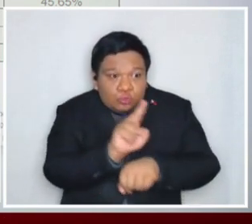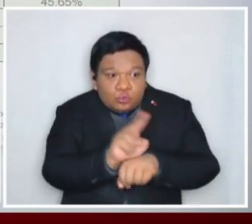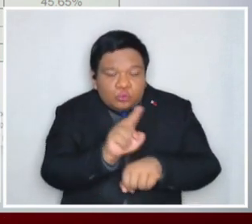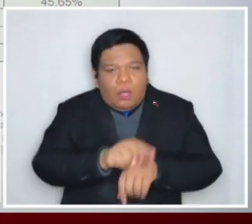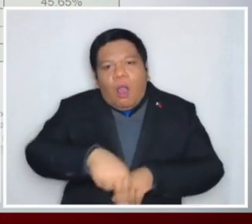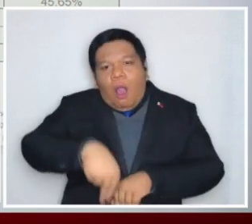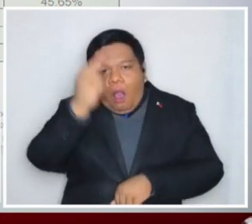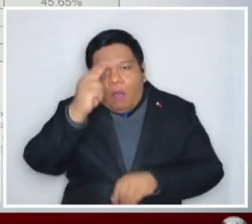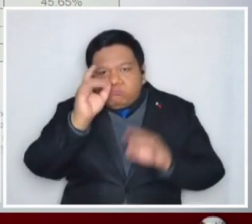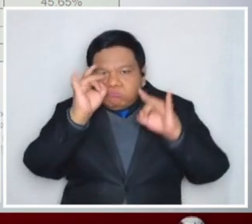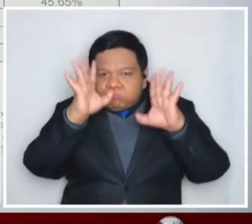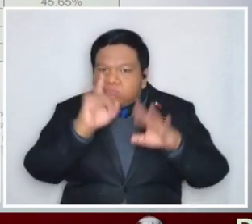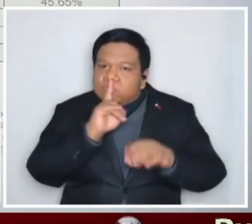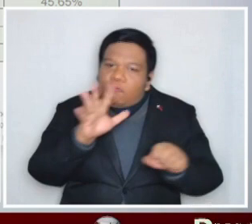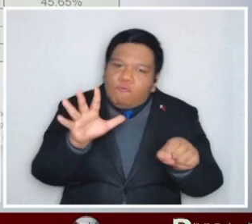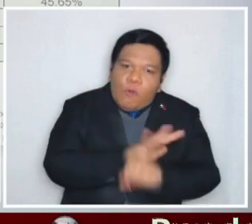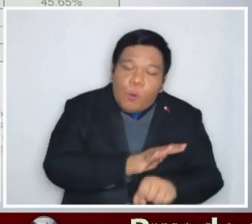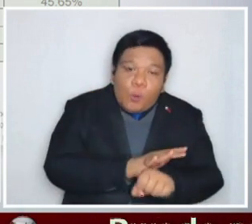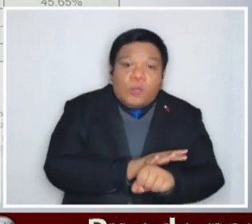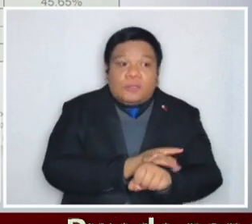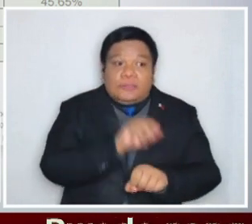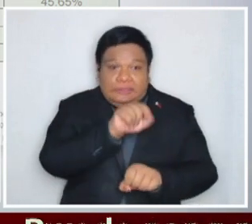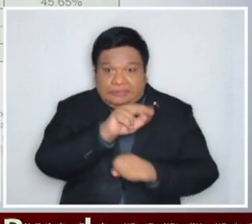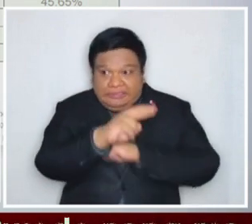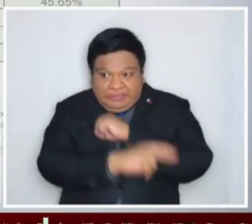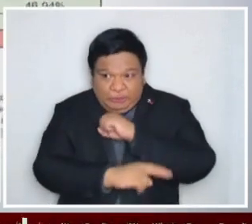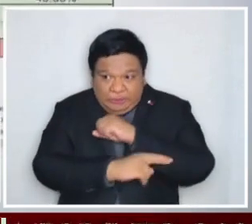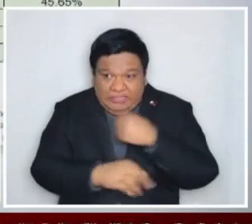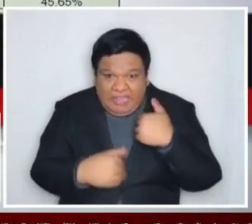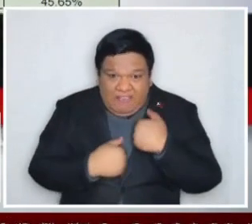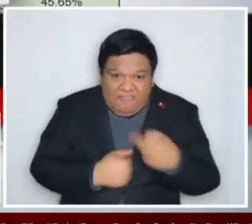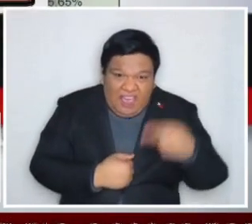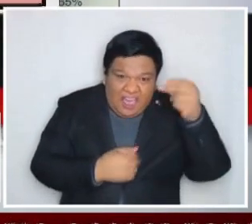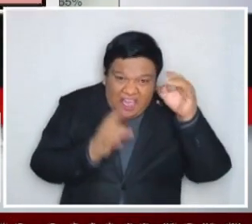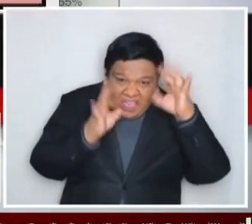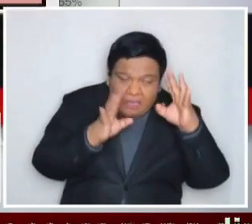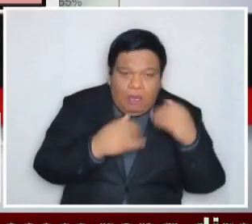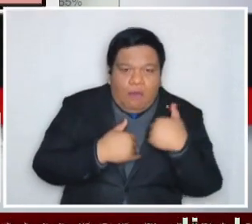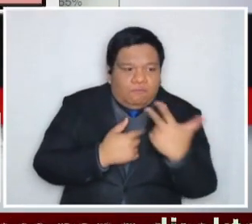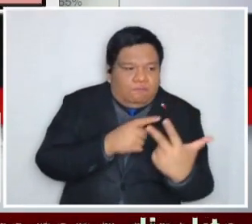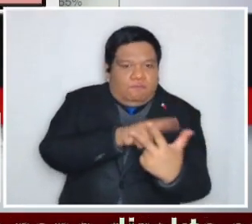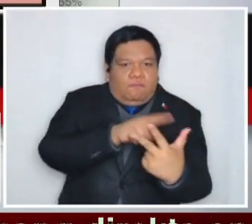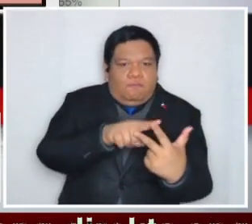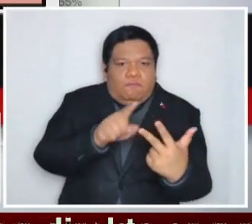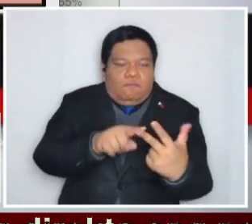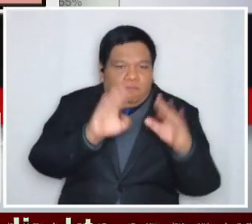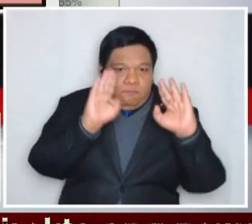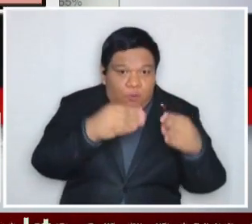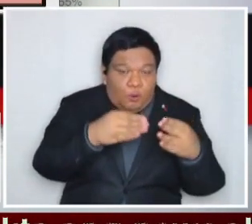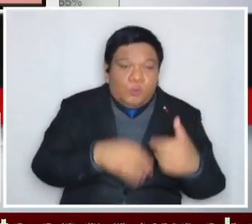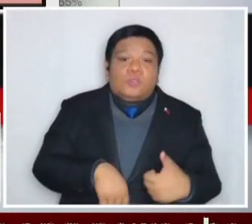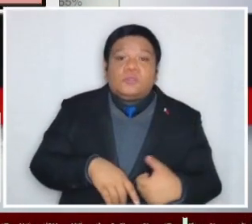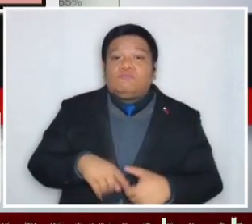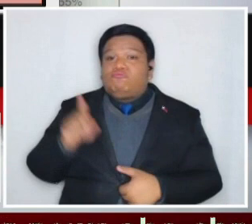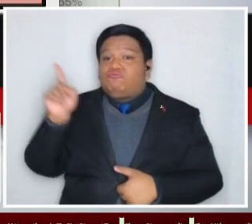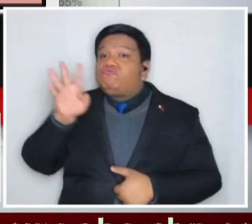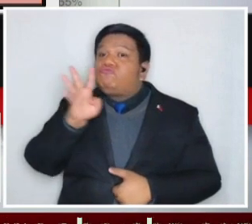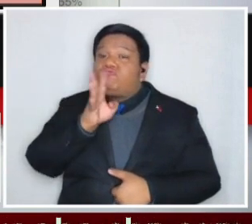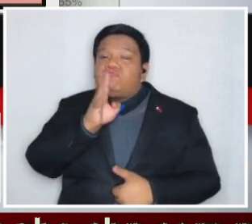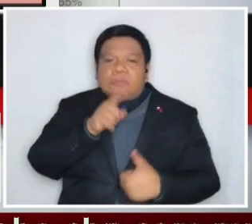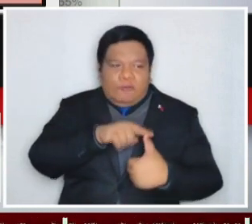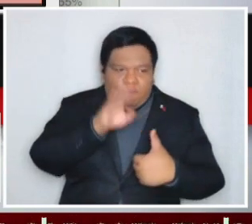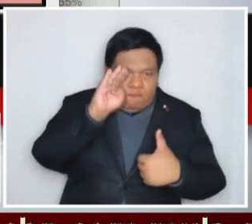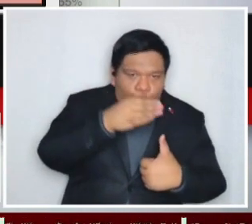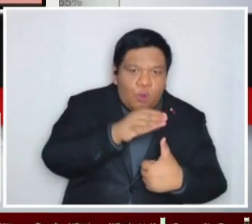high risk, tinututukan ng DOH ang tatlong lugar. What we'd like to flag are Calabarzon, Region 3 and Region